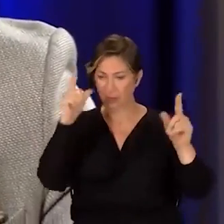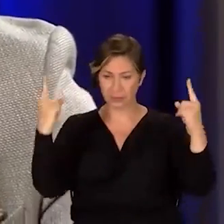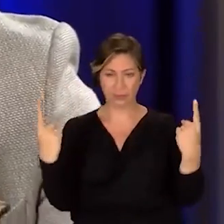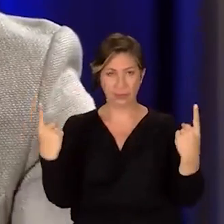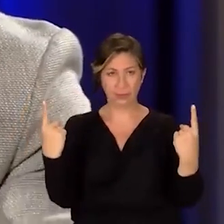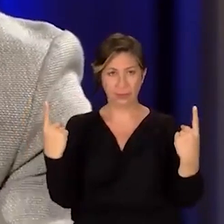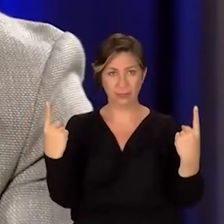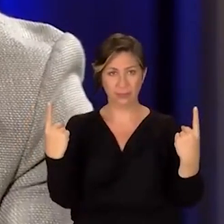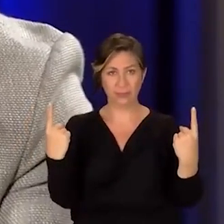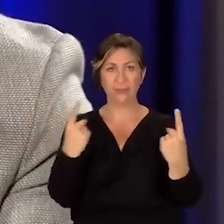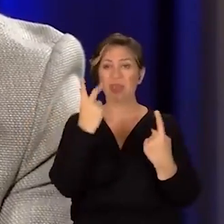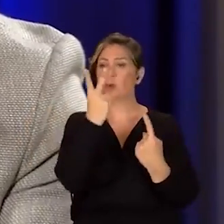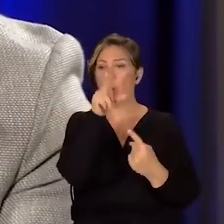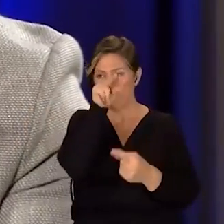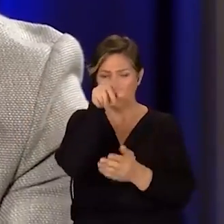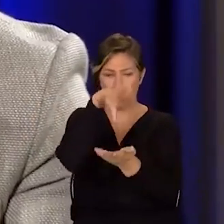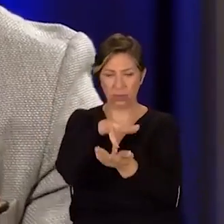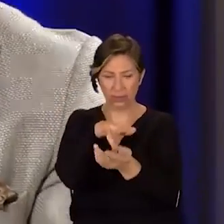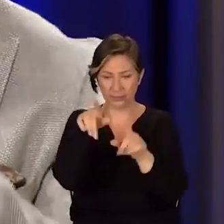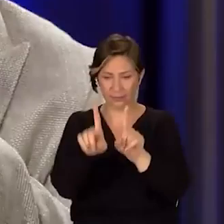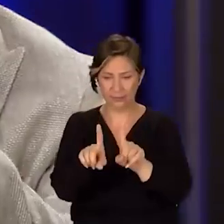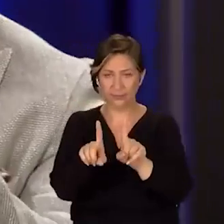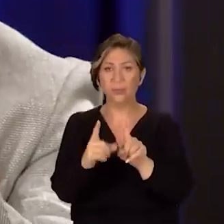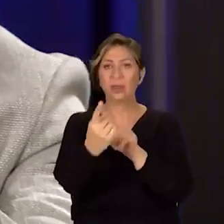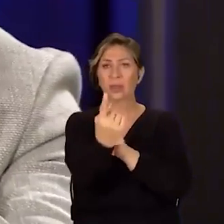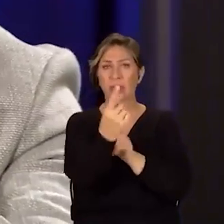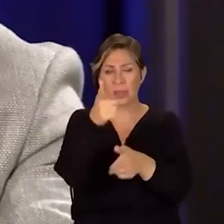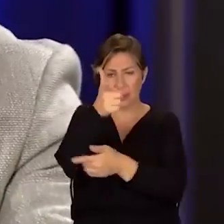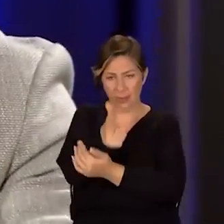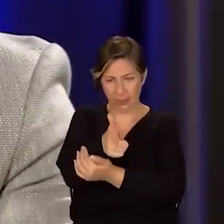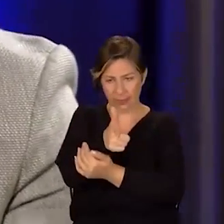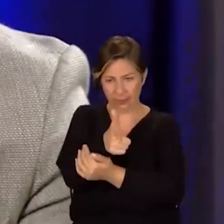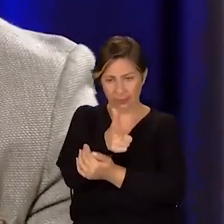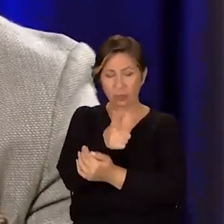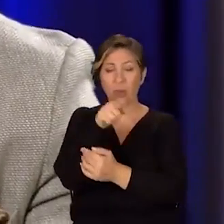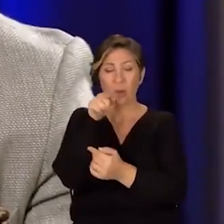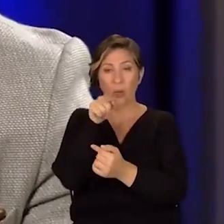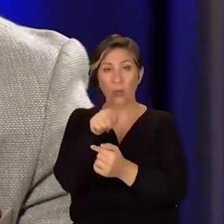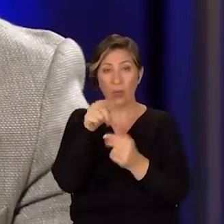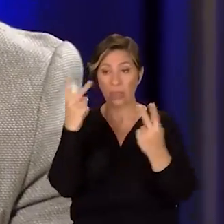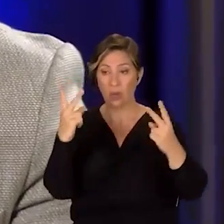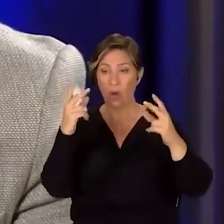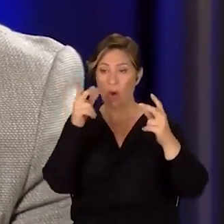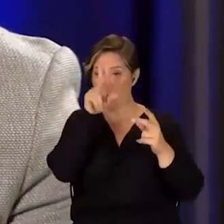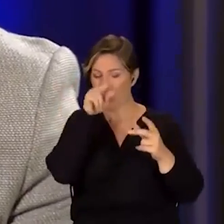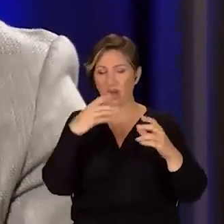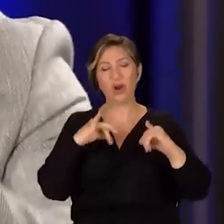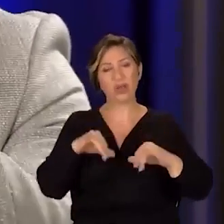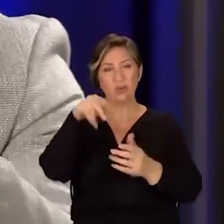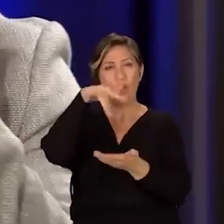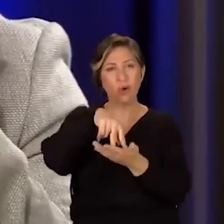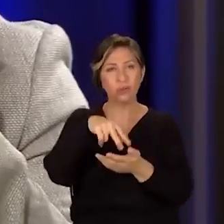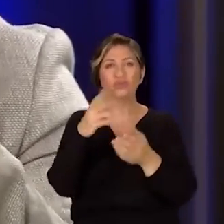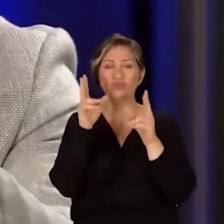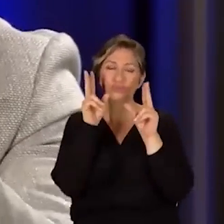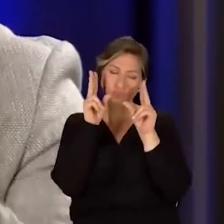koyuyorsunuz. 2 ördeği de ortaya koyuyorsunuz. Ve karşıdan kamerayla çekiyorsunuz. Bu 2 tane ördek kendisini güvende hissettiği için çift